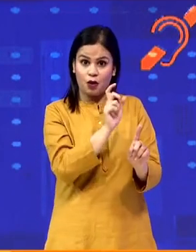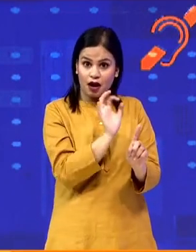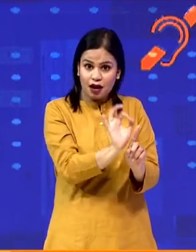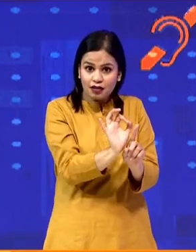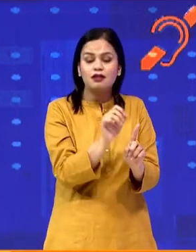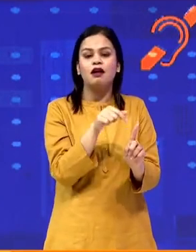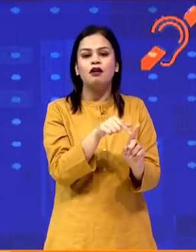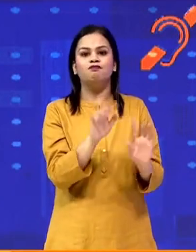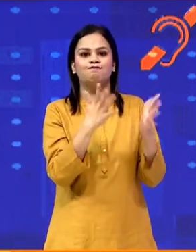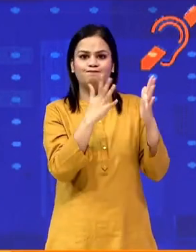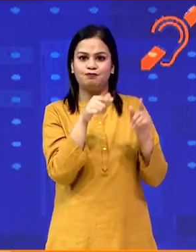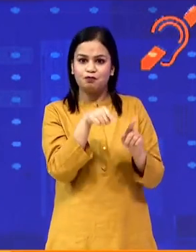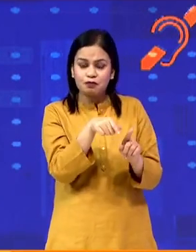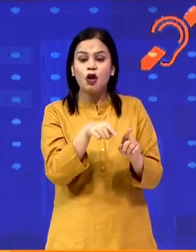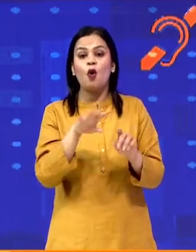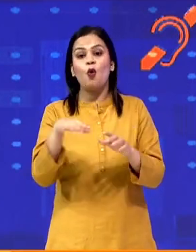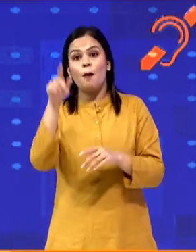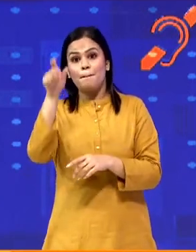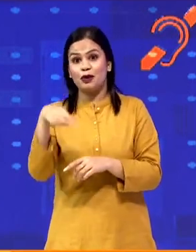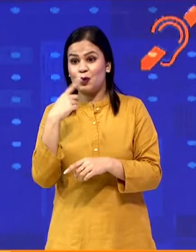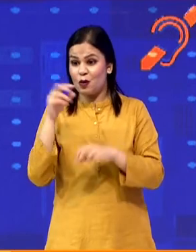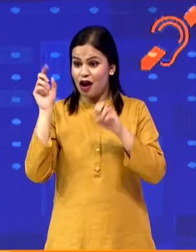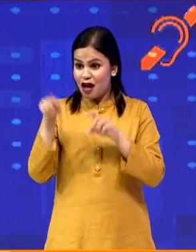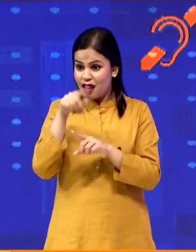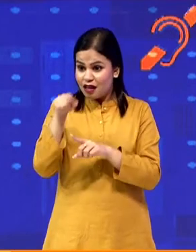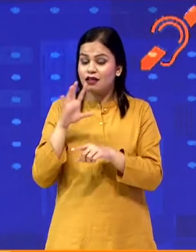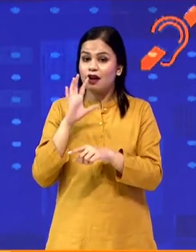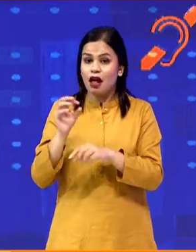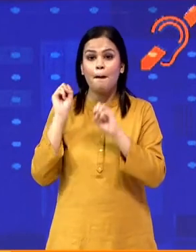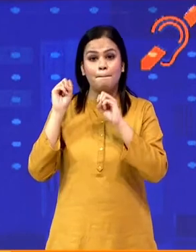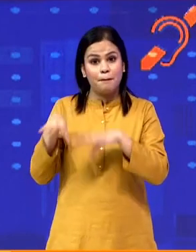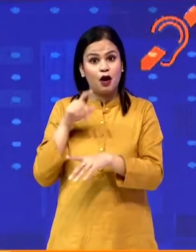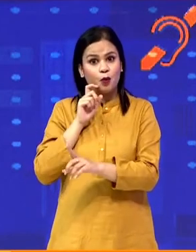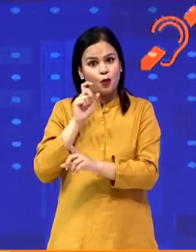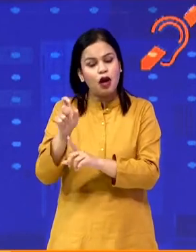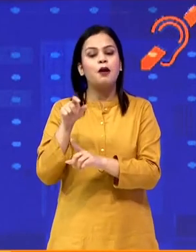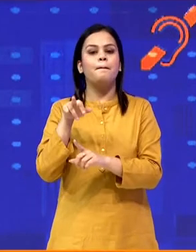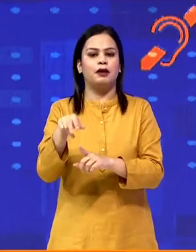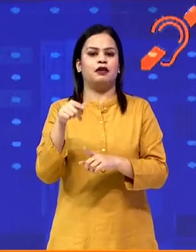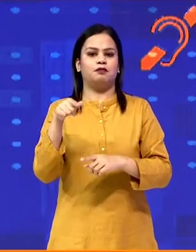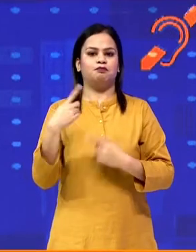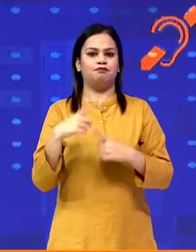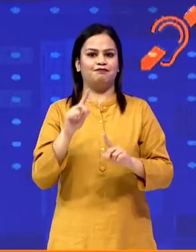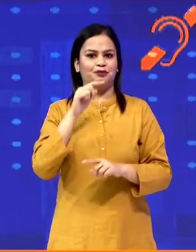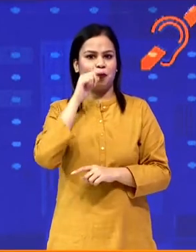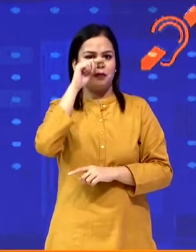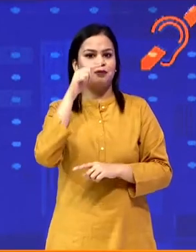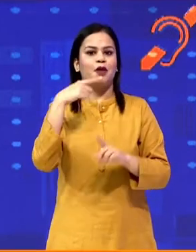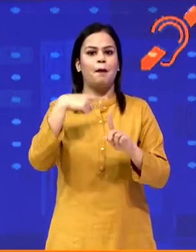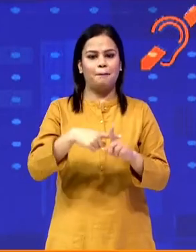बड़ा कहना यही गुरुर की और गुलामी की दिशा